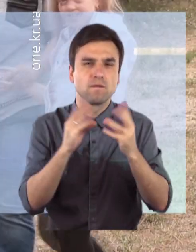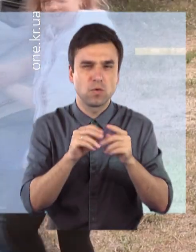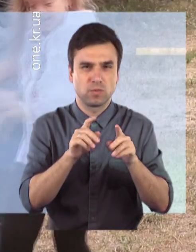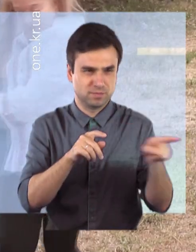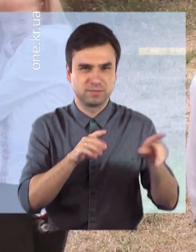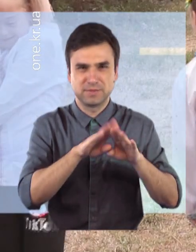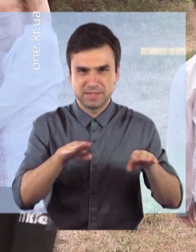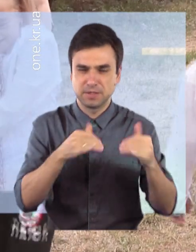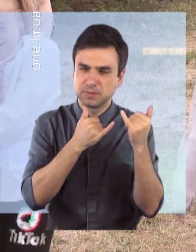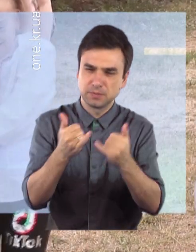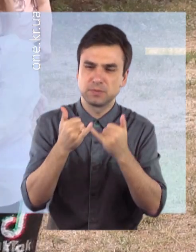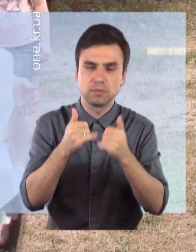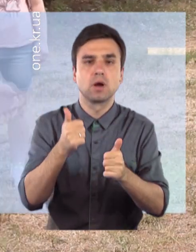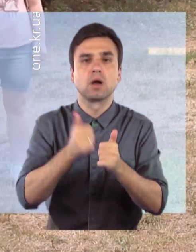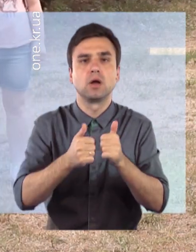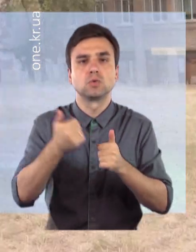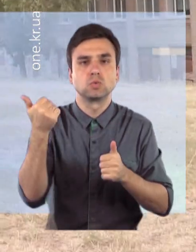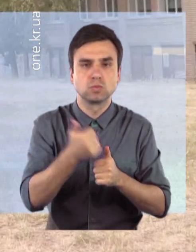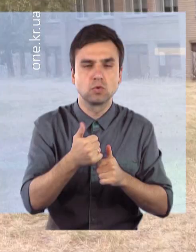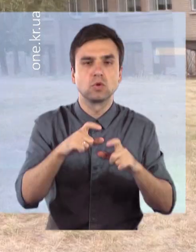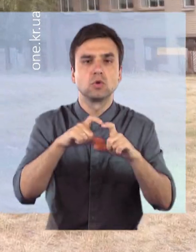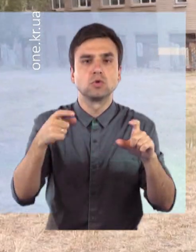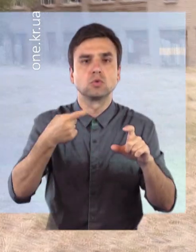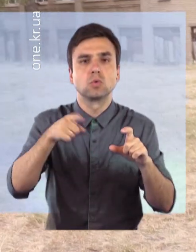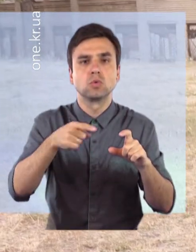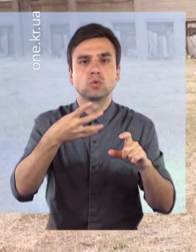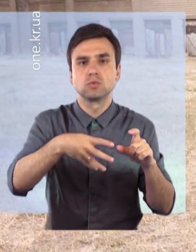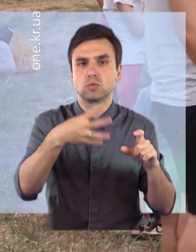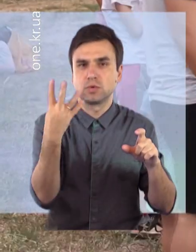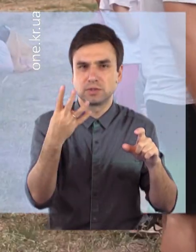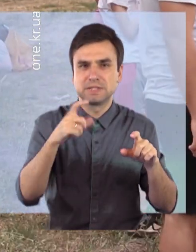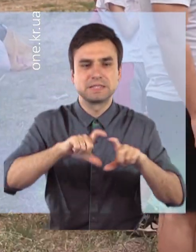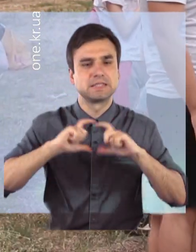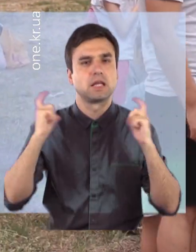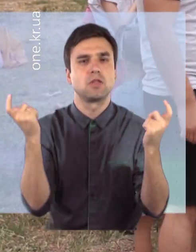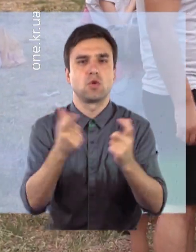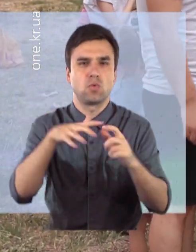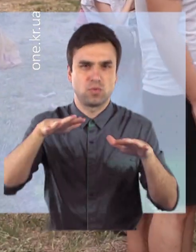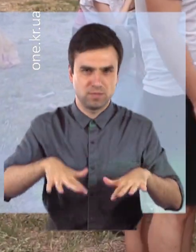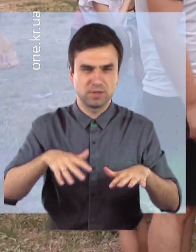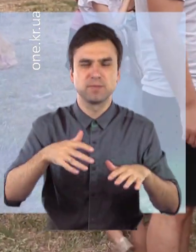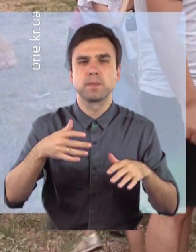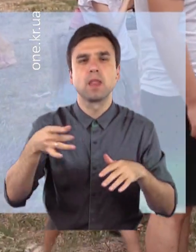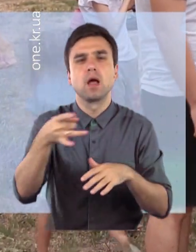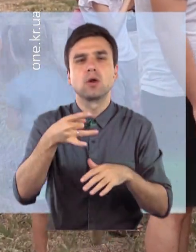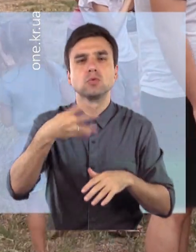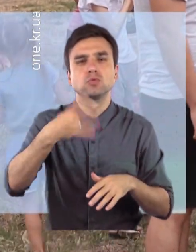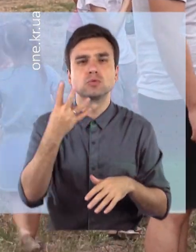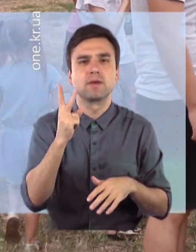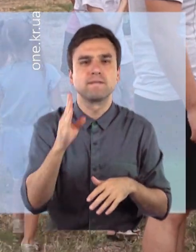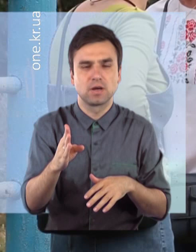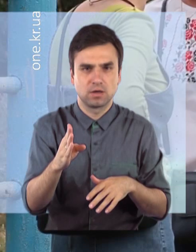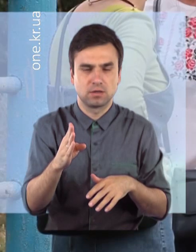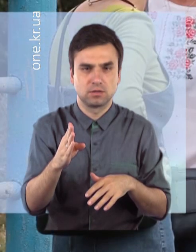проходять щосуботи на стадіоні школи номер 44, що на 173-му кварталі. Проте Олег з дружиною мріють відкрити свій клуб, куди